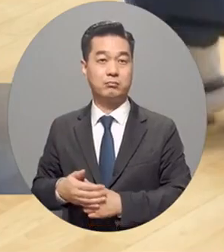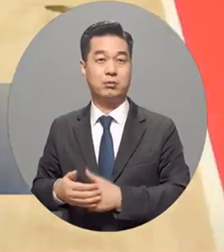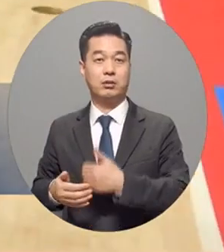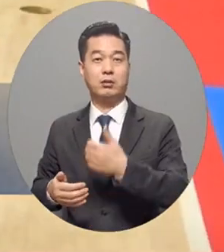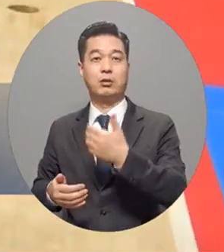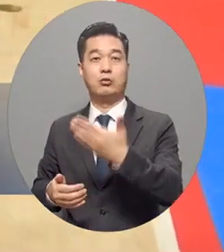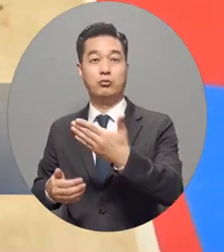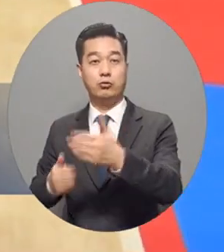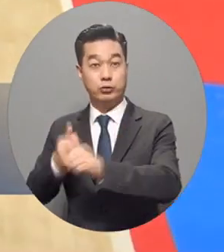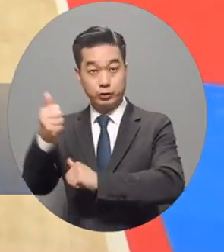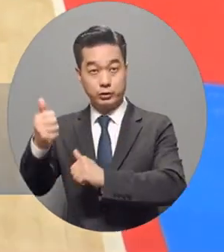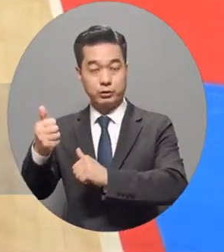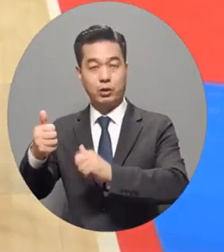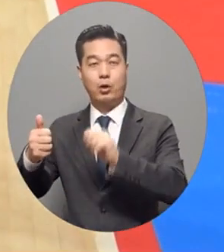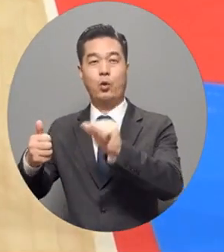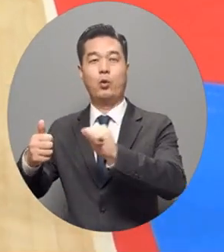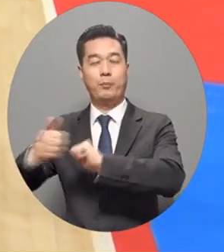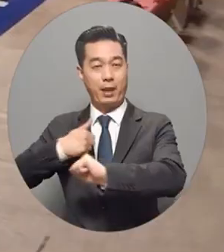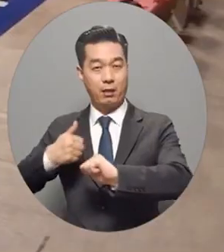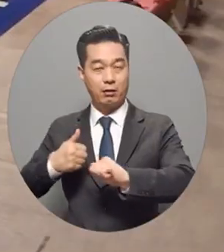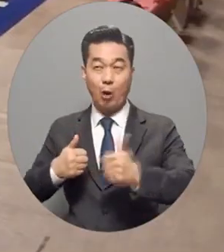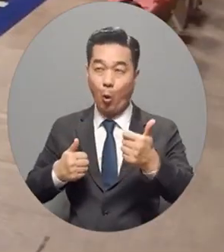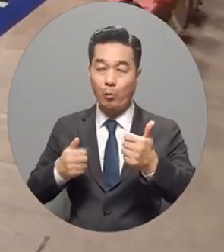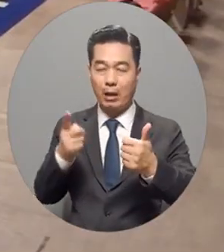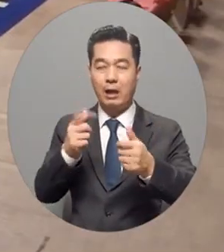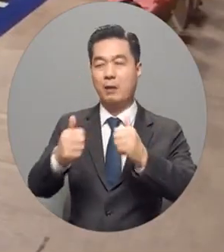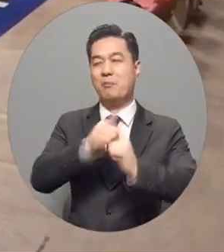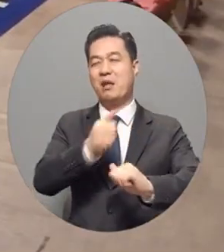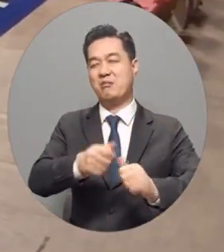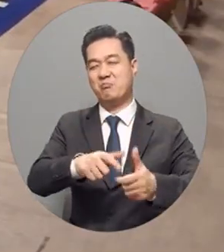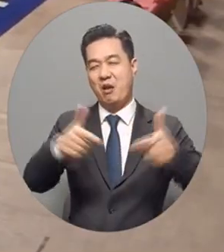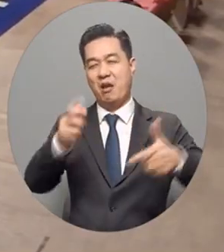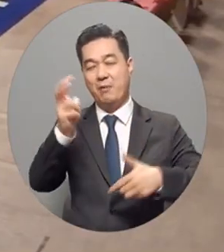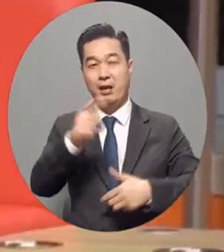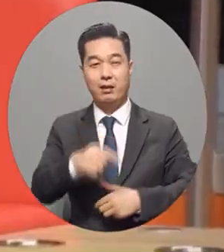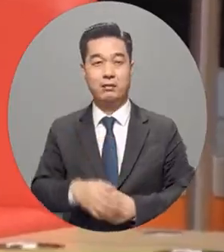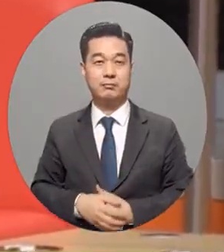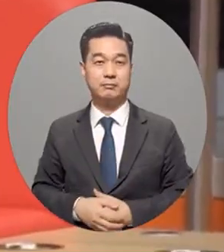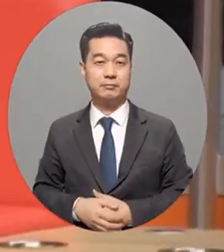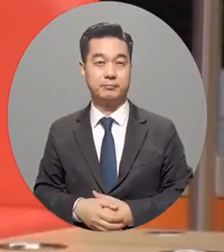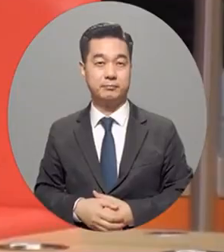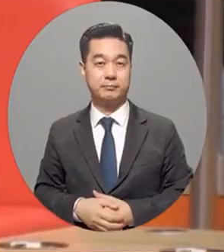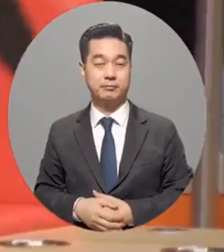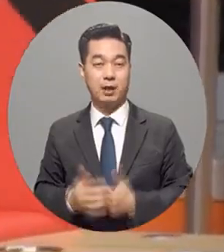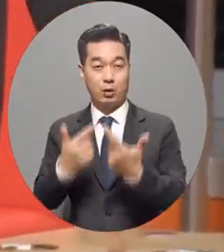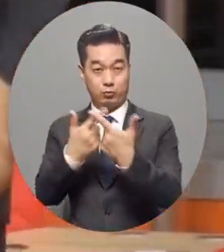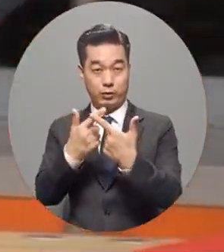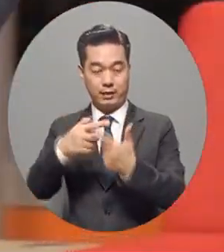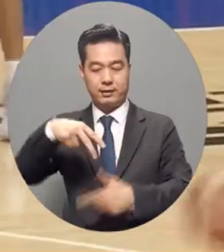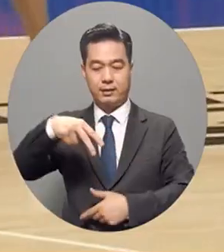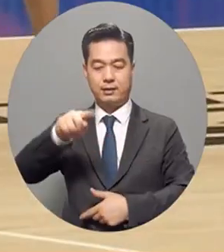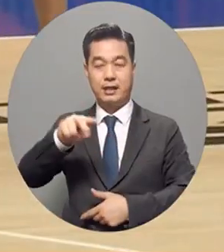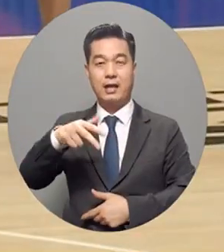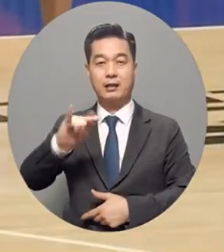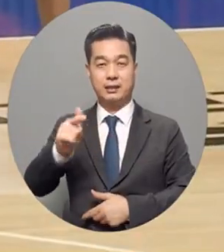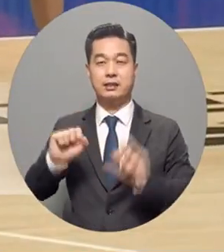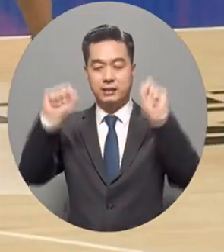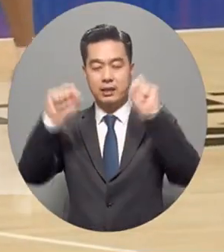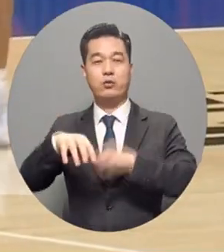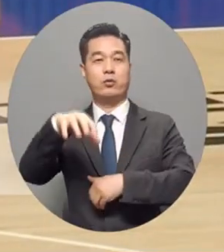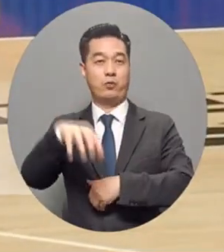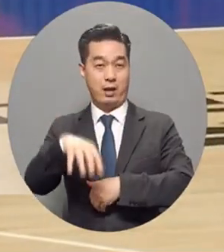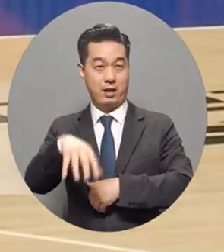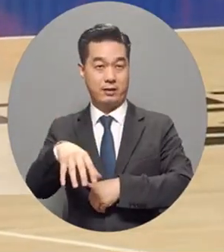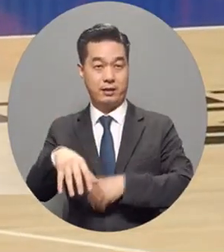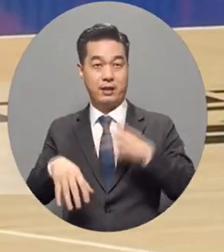그러면. 우리 이제 앉을 것 같아. 맞대결 장소는 KCC의 홈구장인 부산 사직체육관으로 허훈의 소속팀